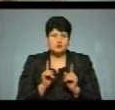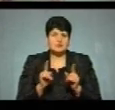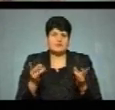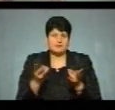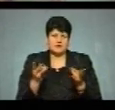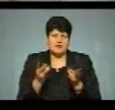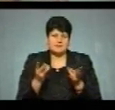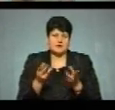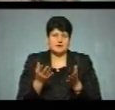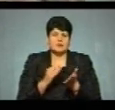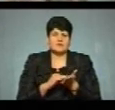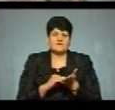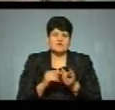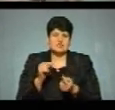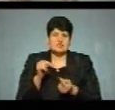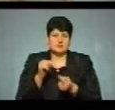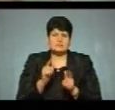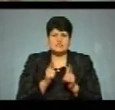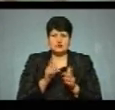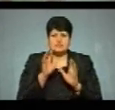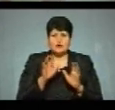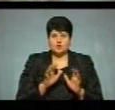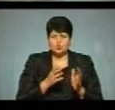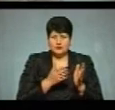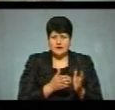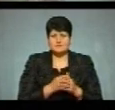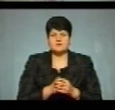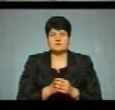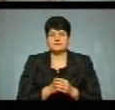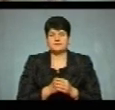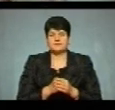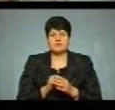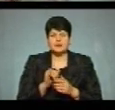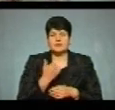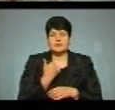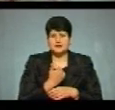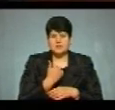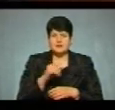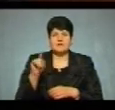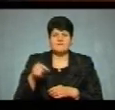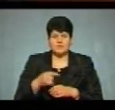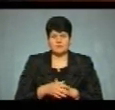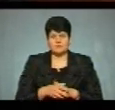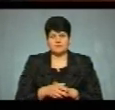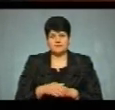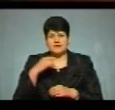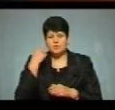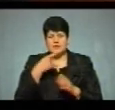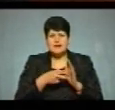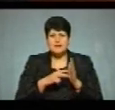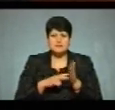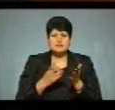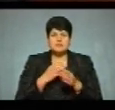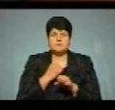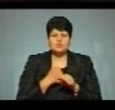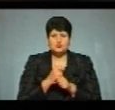ми визначаємо, і відповідно згідно законодавства, і відповідно їхніх вимог. Індивідуальний план, за яким